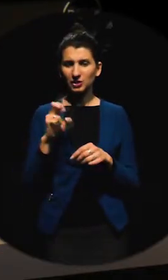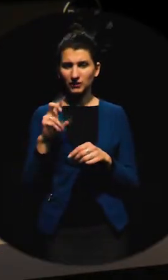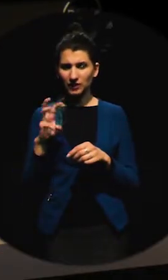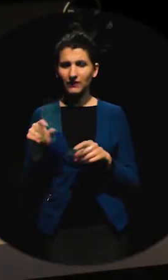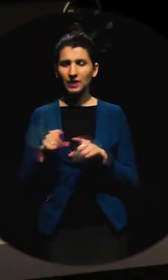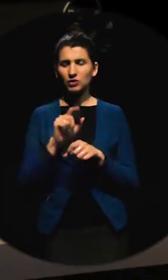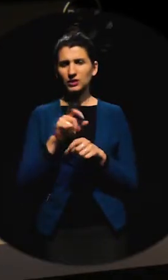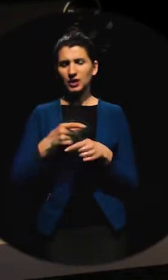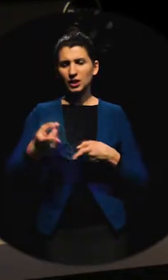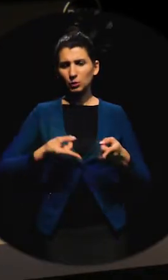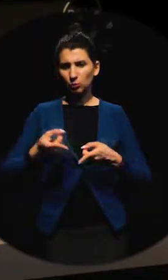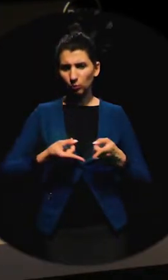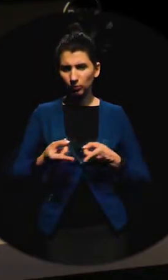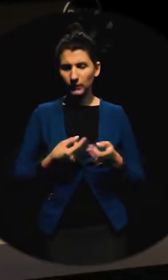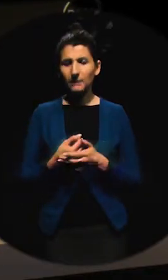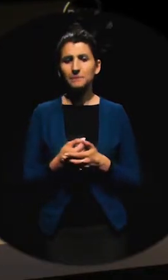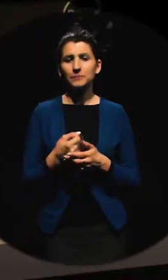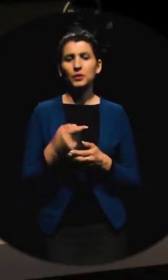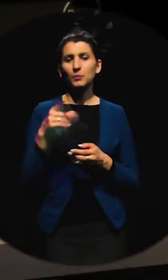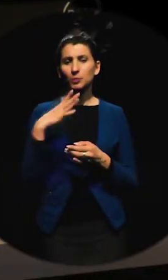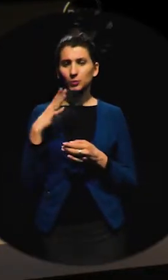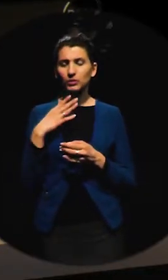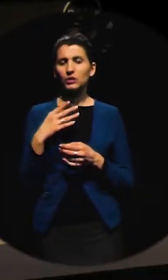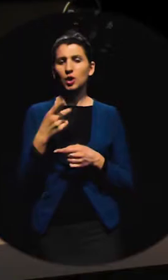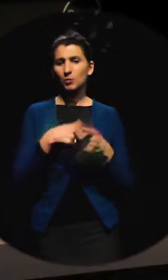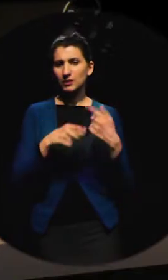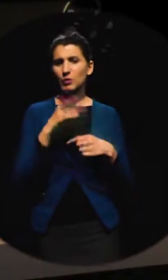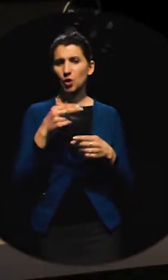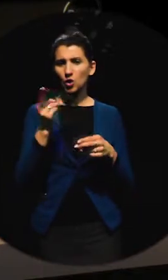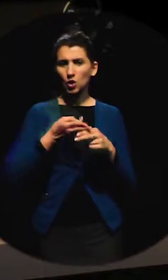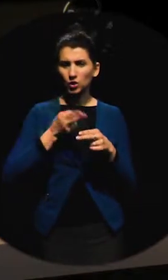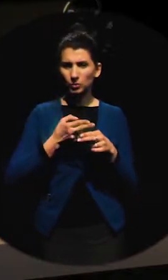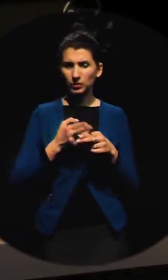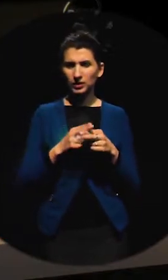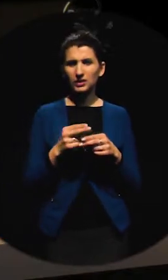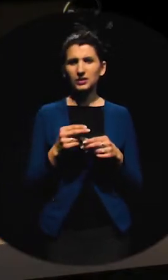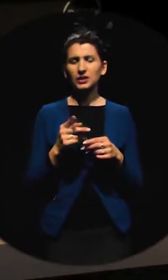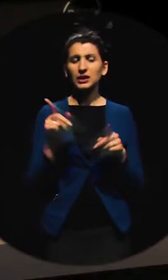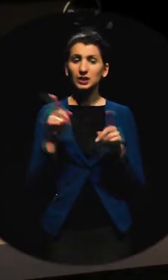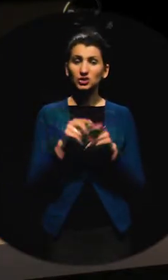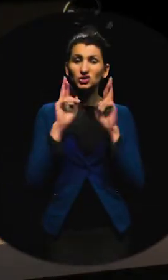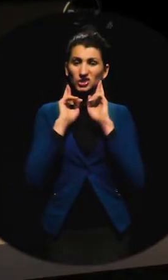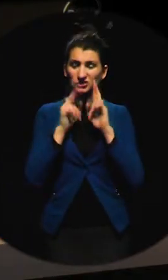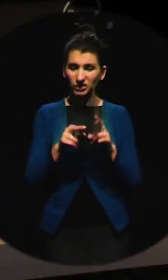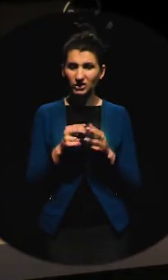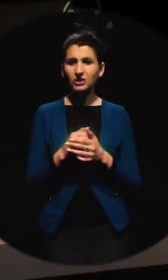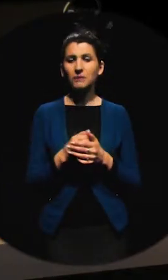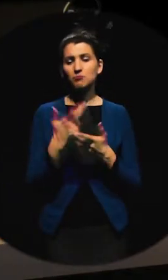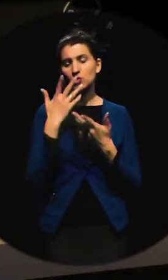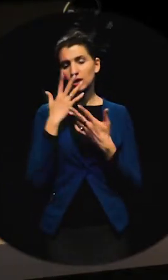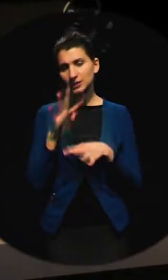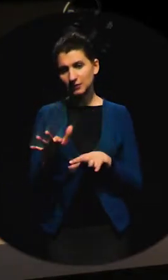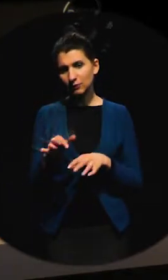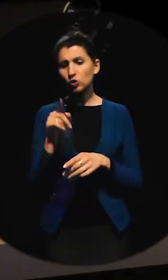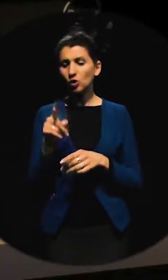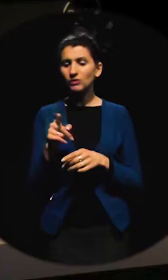chirurgiem, odwoływał się do tej kategorii choroby i rzeczywiście wskazywał na to,